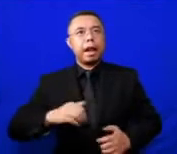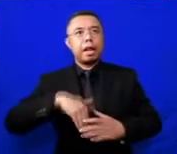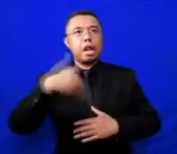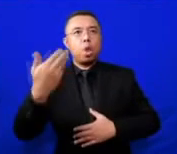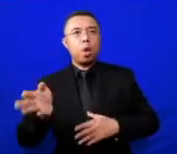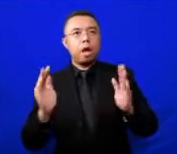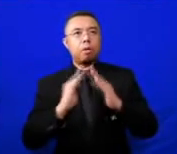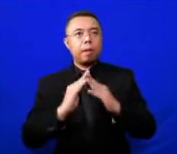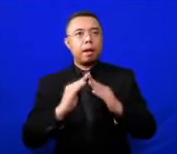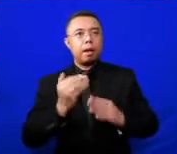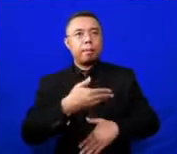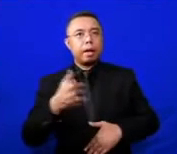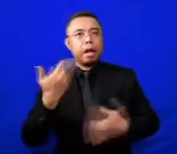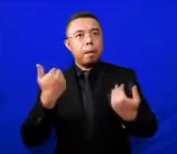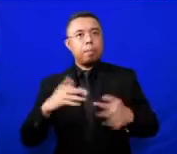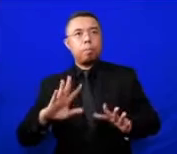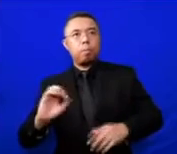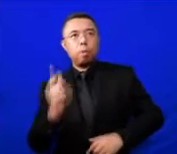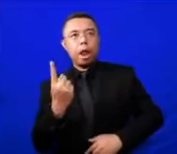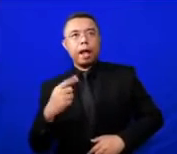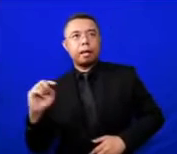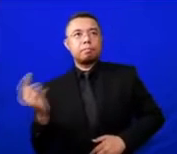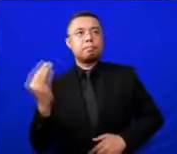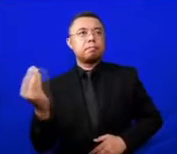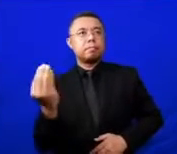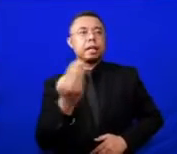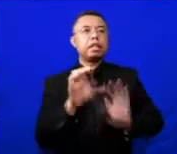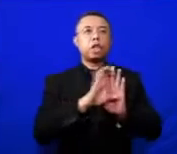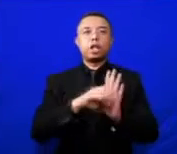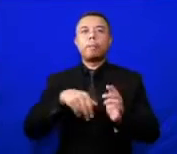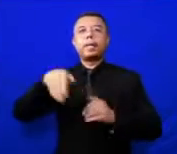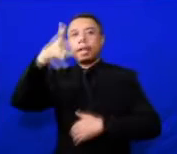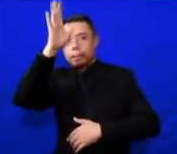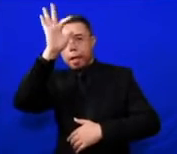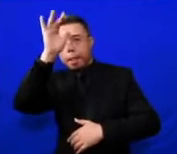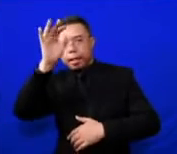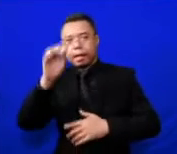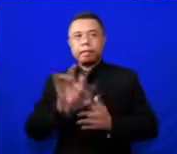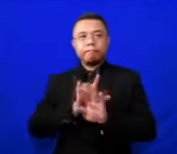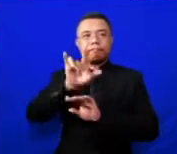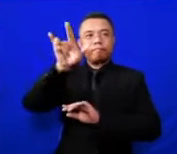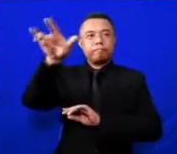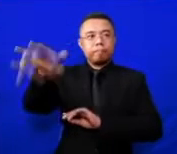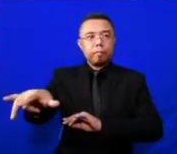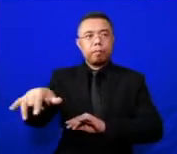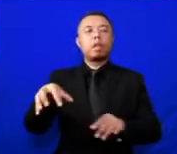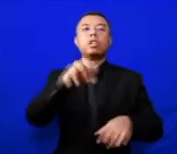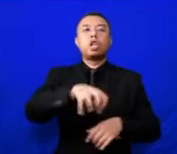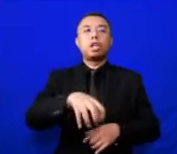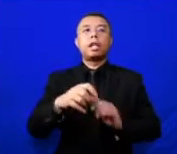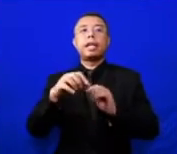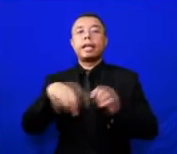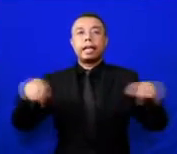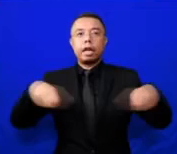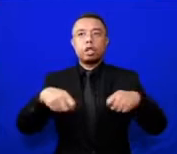mereka melakukan kegiatan traveling itu contohnya misalnya kembali gitu ya Terus yang kedua di restoran kafe kalau kita